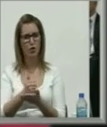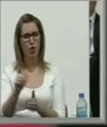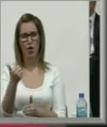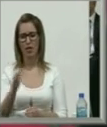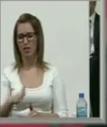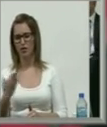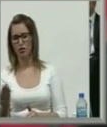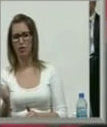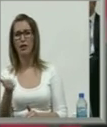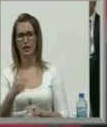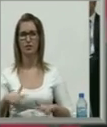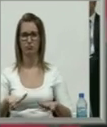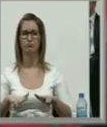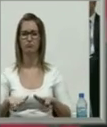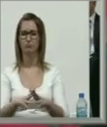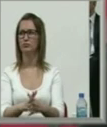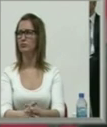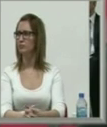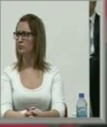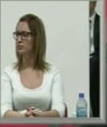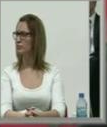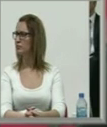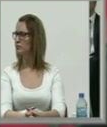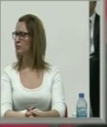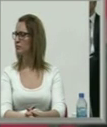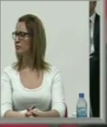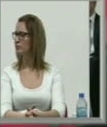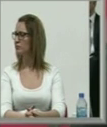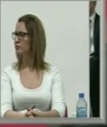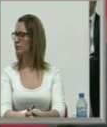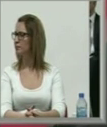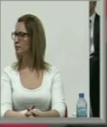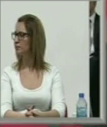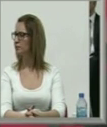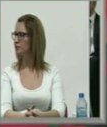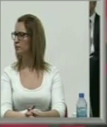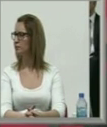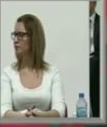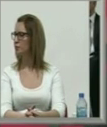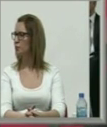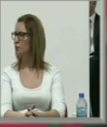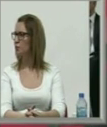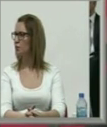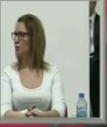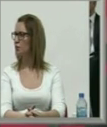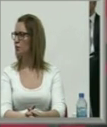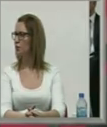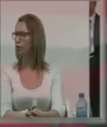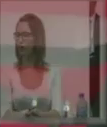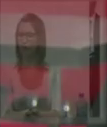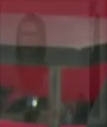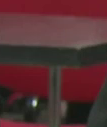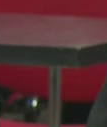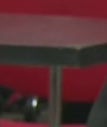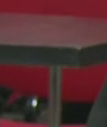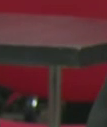tutaj prostować wielu wypowiedzi, które w tym zakresie padły. Natomiast powiem w ten sposób. Zarówno pani prezydent, jak i